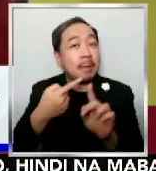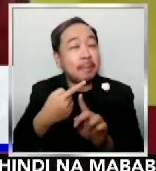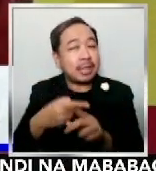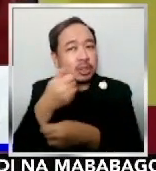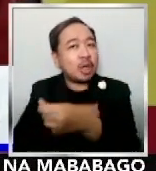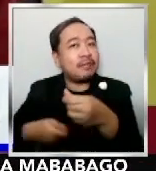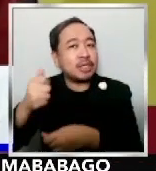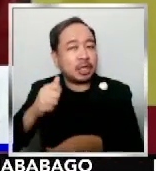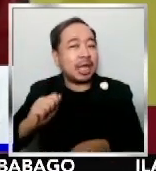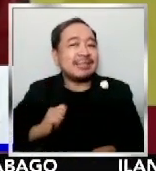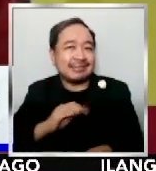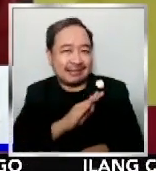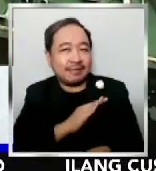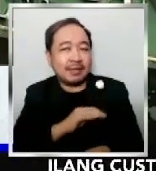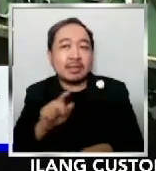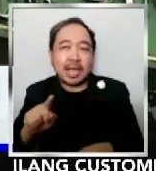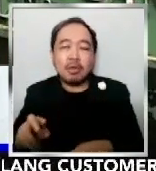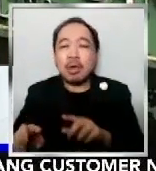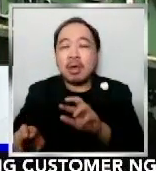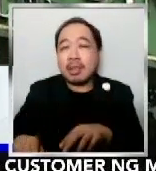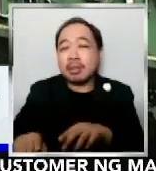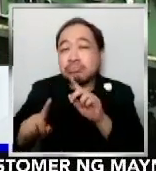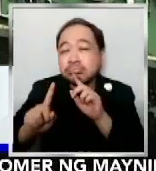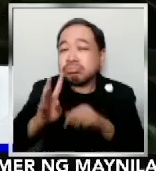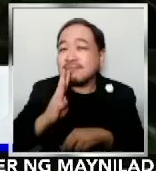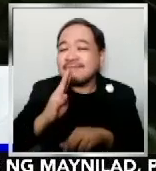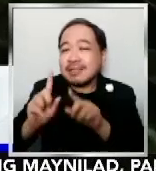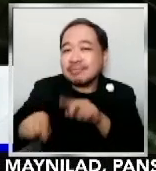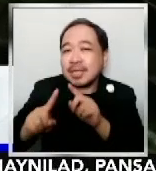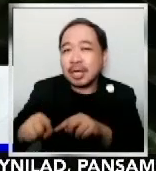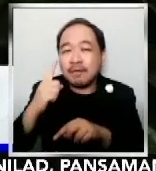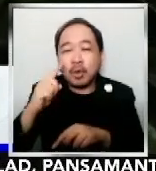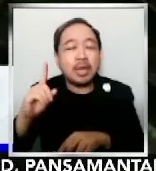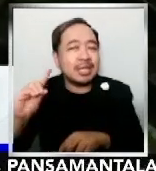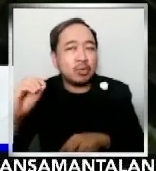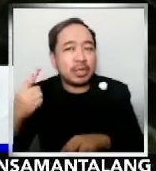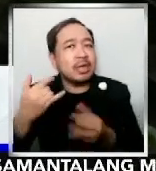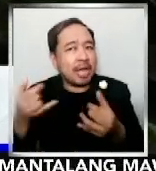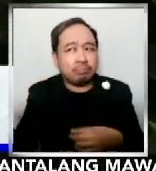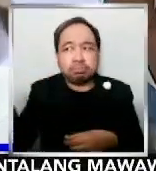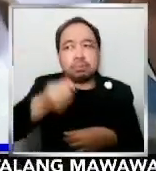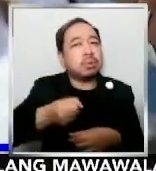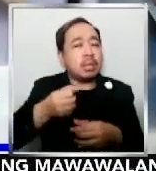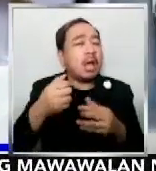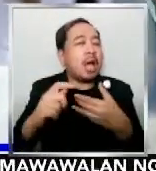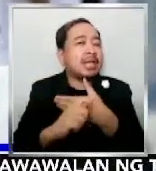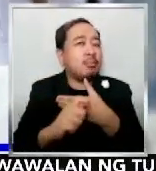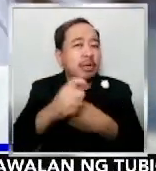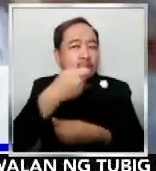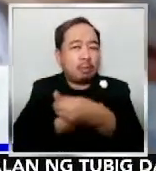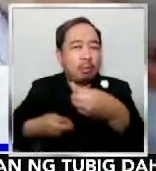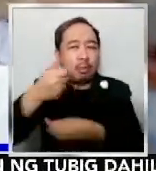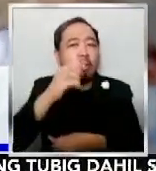tinig ng COVID-19 response ng pamahalaan, ang pansamantalang mamumuno sa Department of Health bilang Officer in Charge sa OIC. Si Vergere